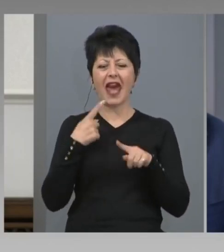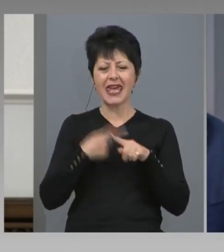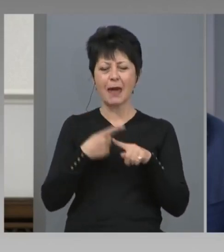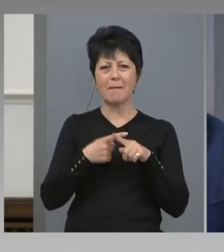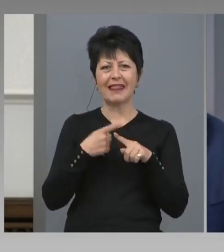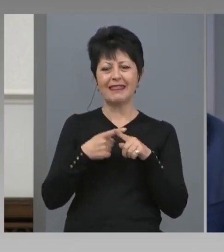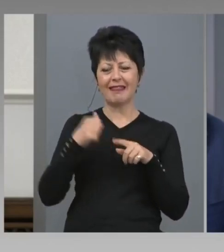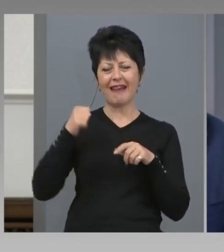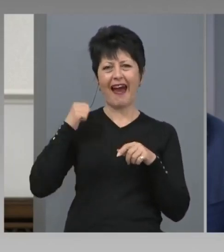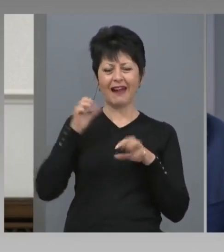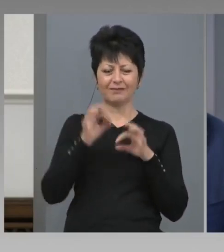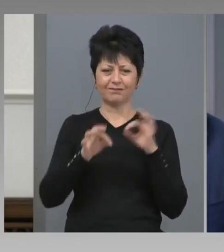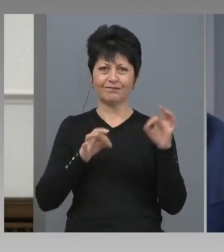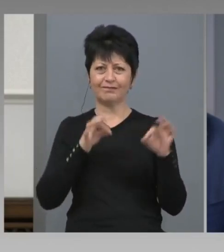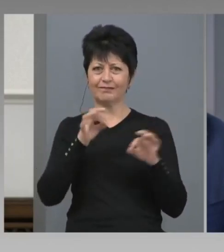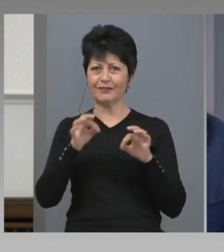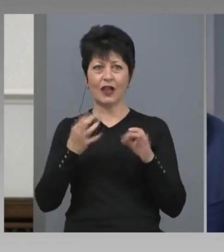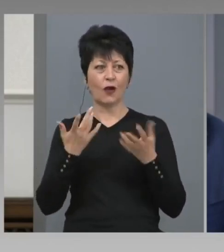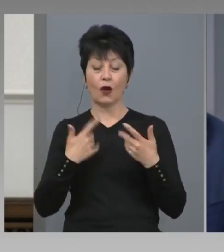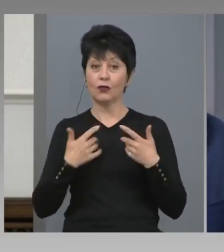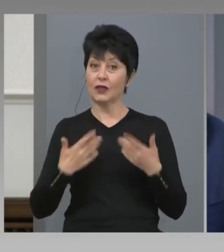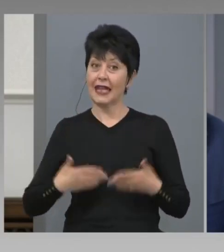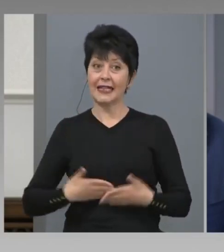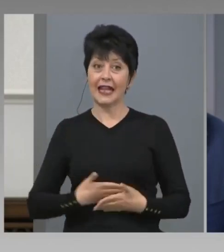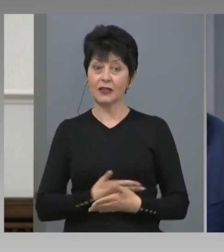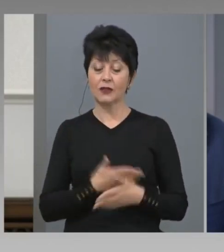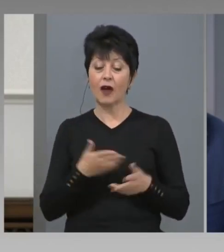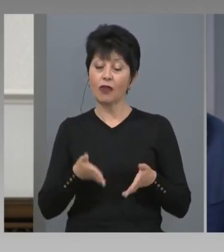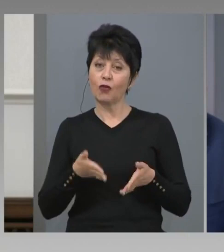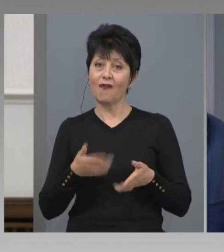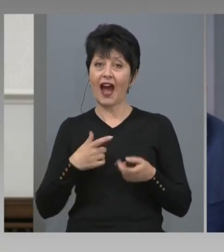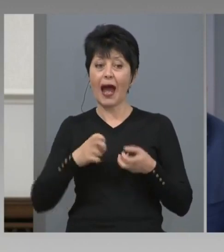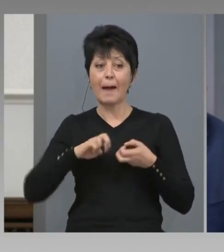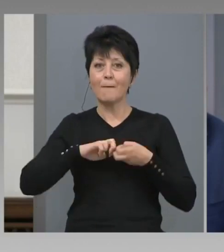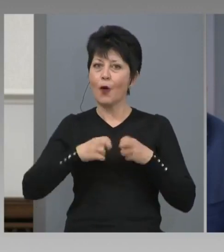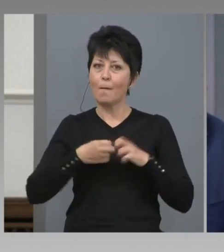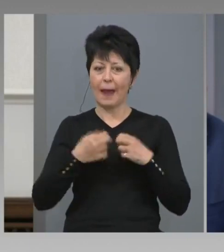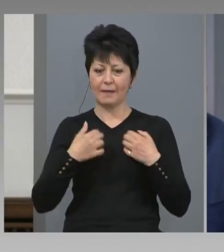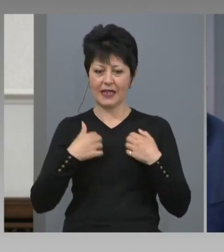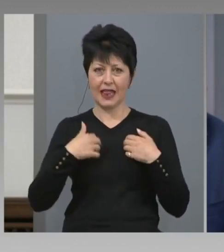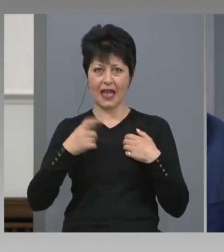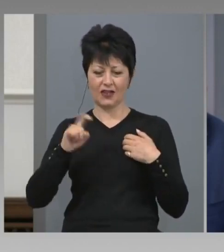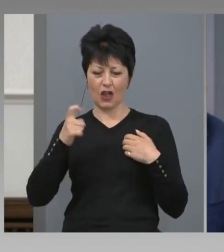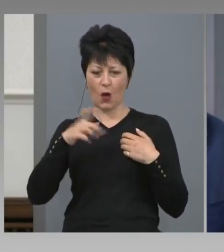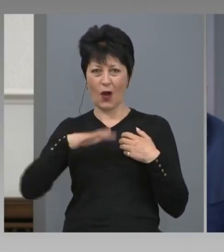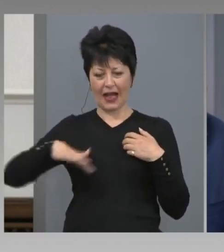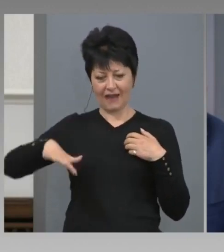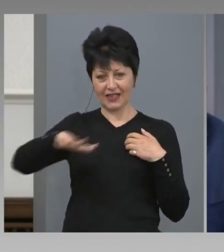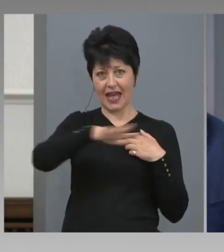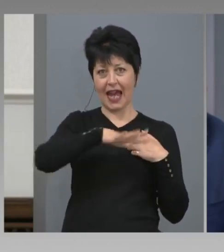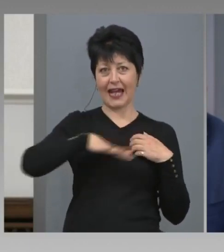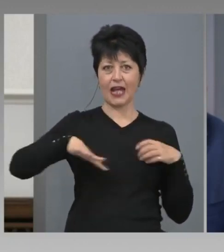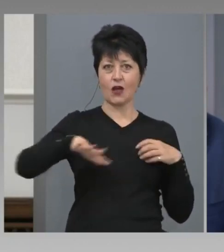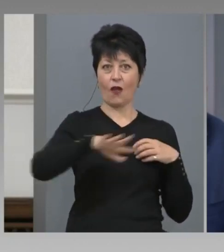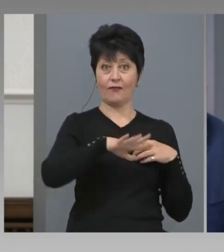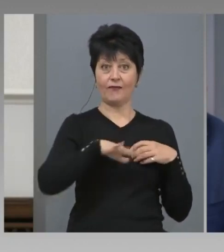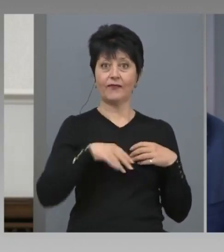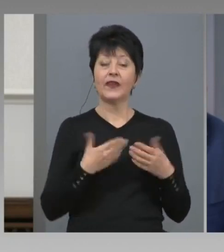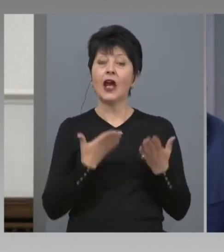който много интересува медиите и който си е проблем за нашия географски регион. Това е човека,